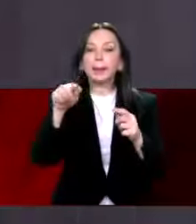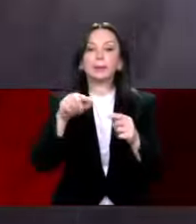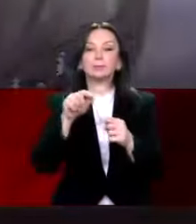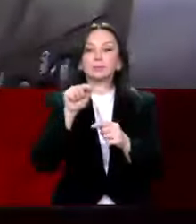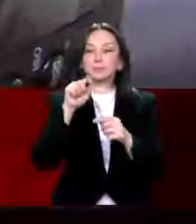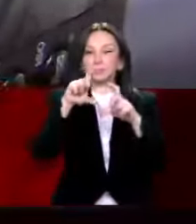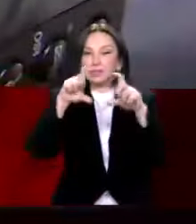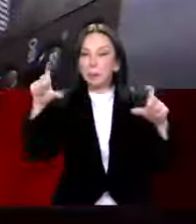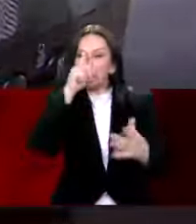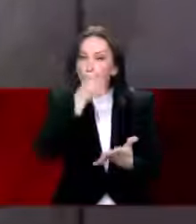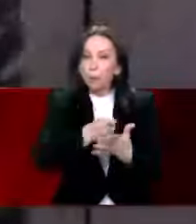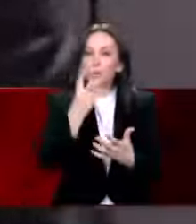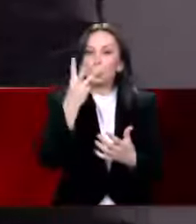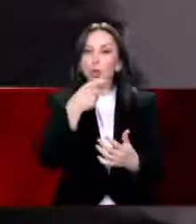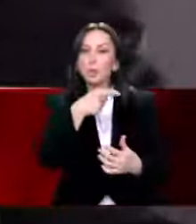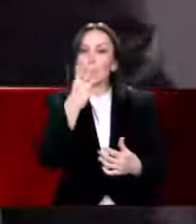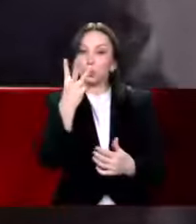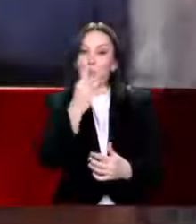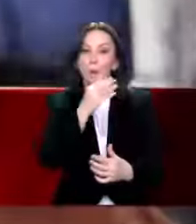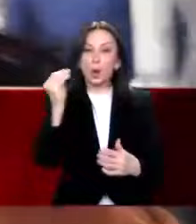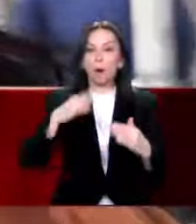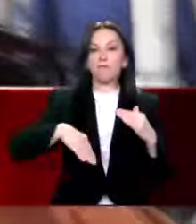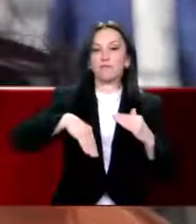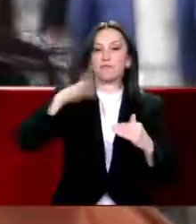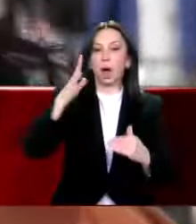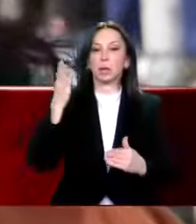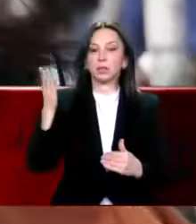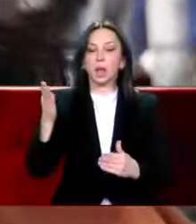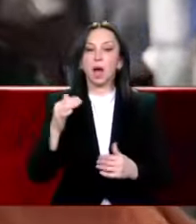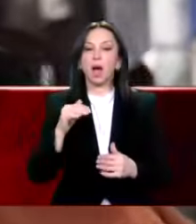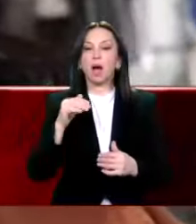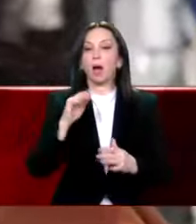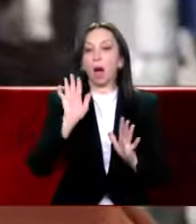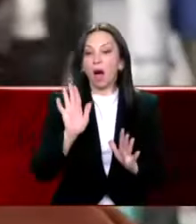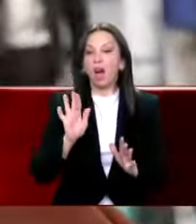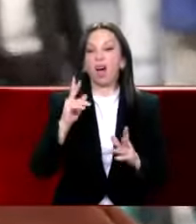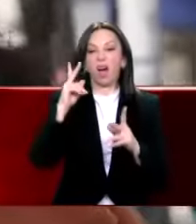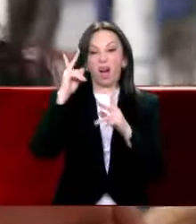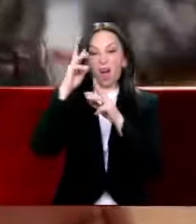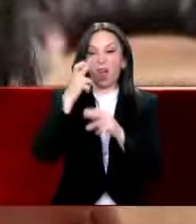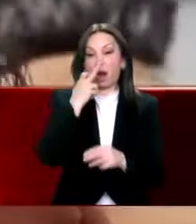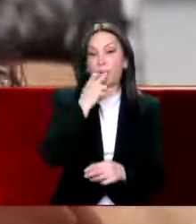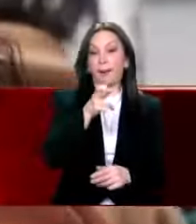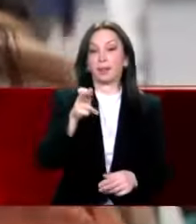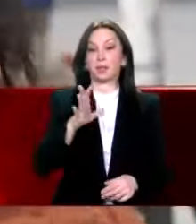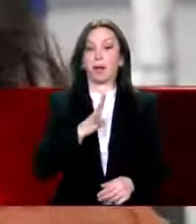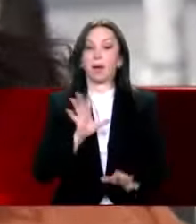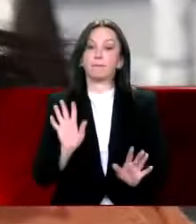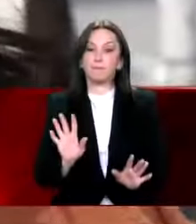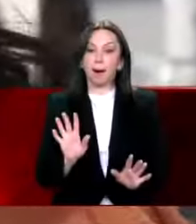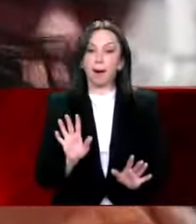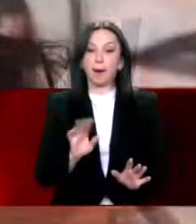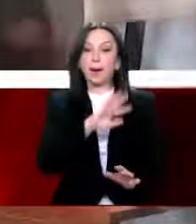sayısı 3 milyonu geçti. Boşasını yesin yeterli. Çok fazla hayal satan insan var sektörde. Kolay kolay